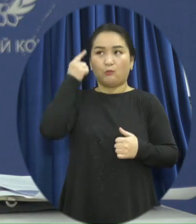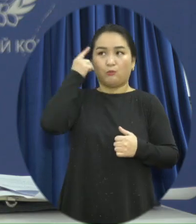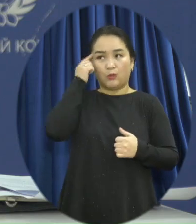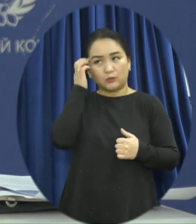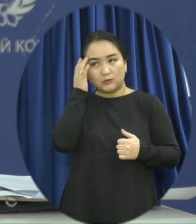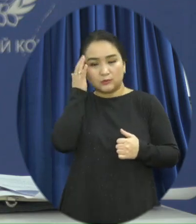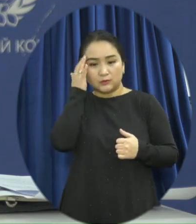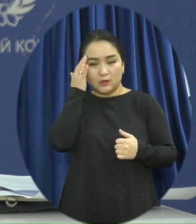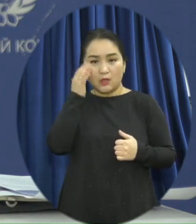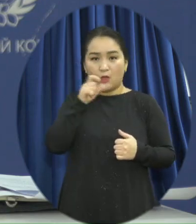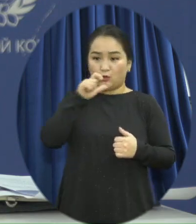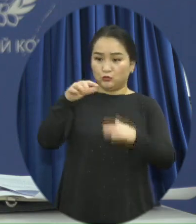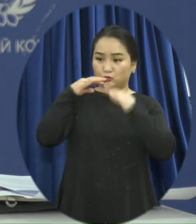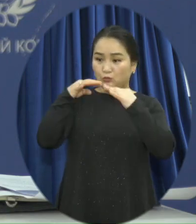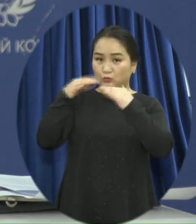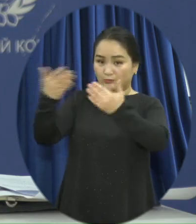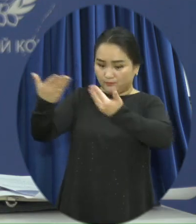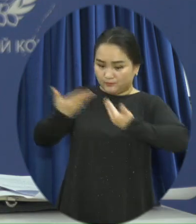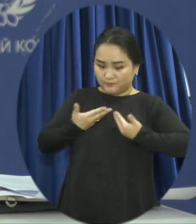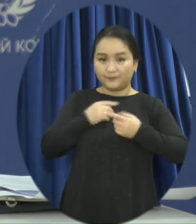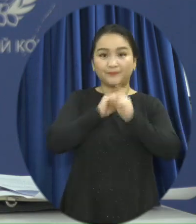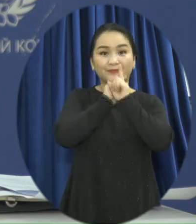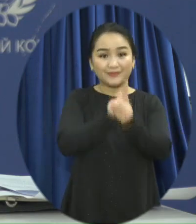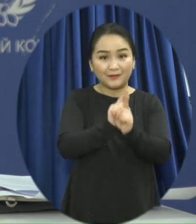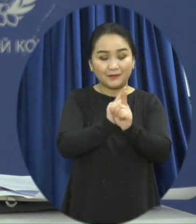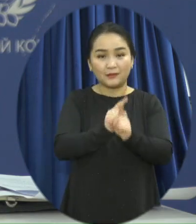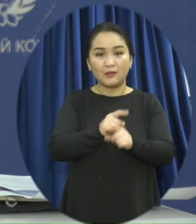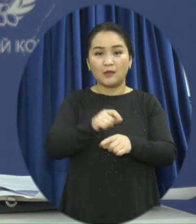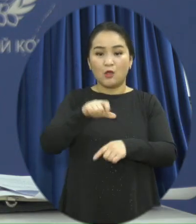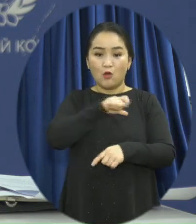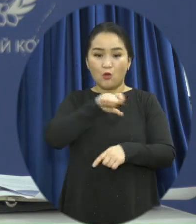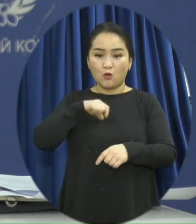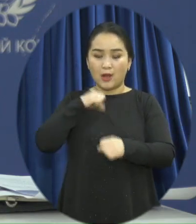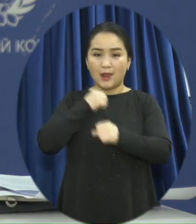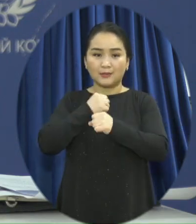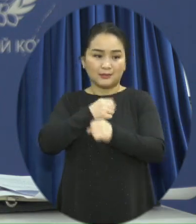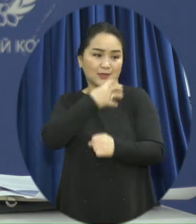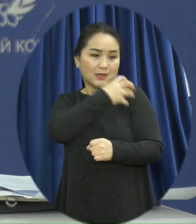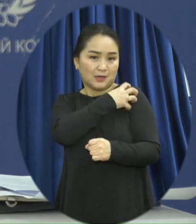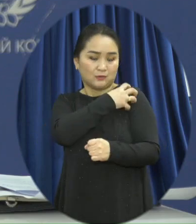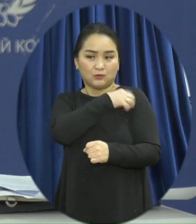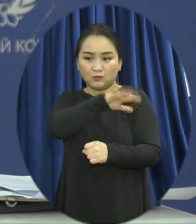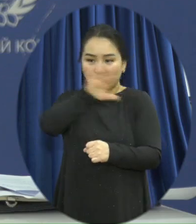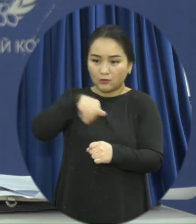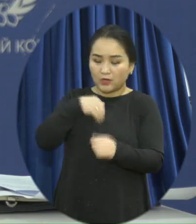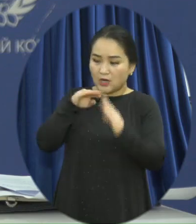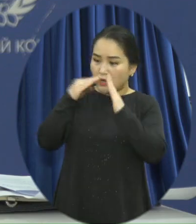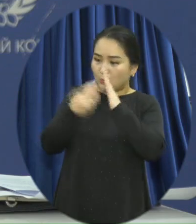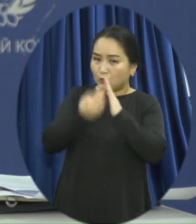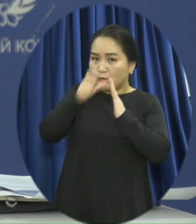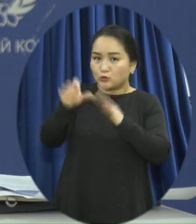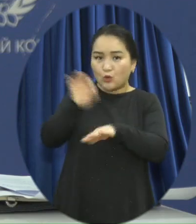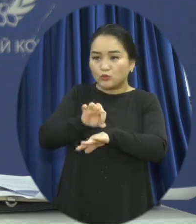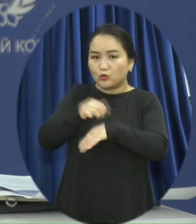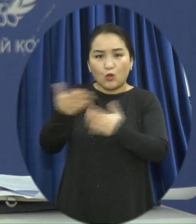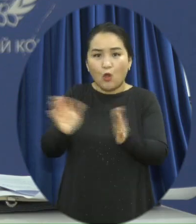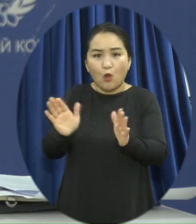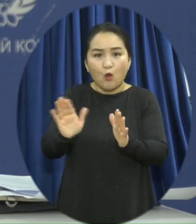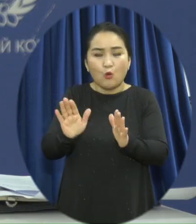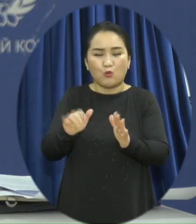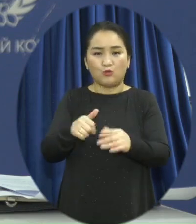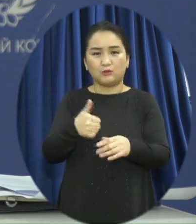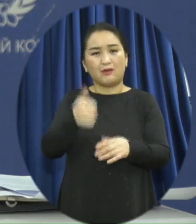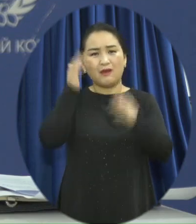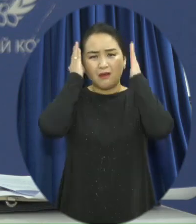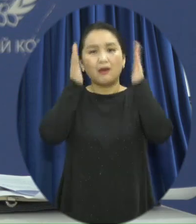бүр одоо хариуцлагатай байх, ойр дотныхоо хүмүүсийг өвчлүүлэхгүй байх тал дээр анхаарах. Энэ ойрын хүмүүс өвддөг гэдгийн саяны жишээнүүдээс